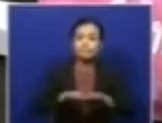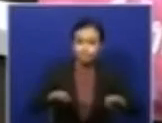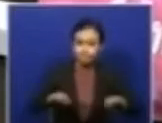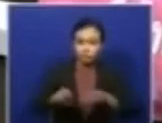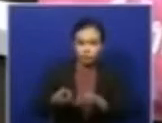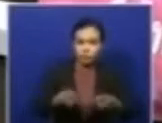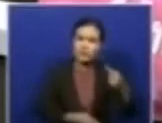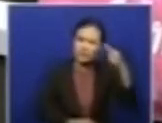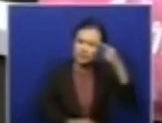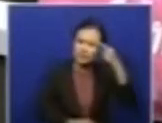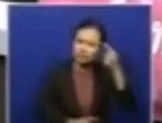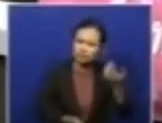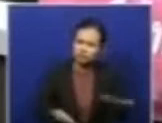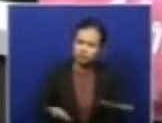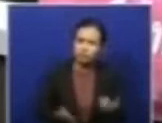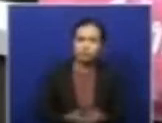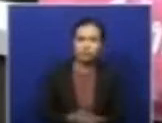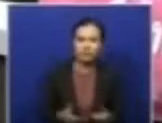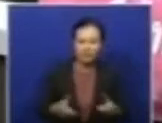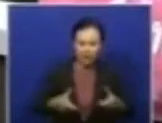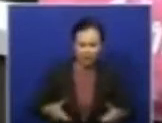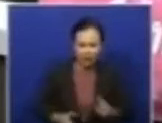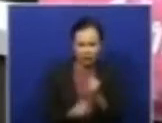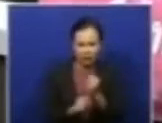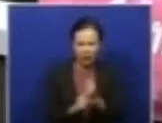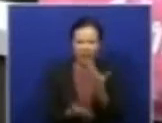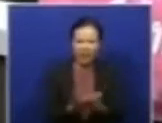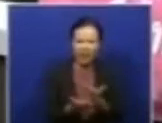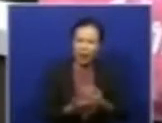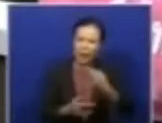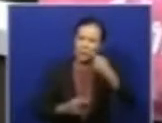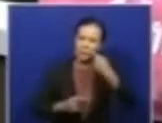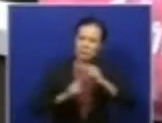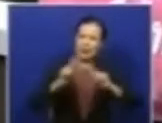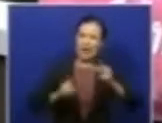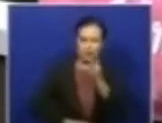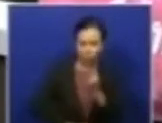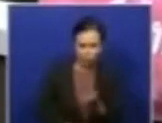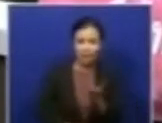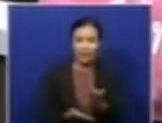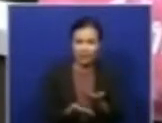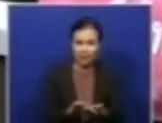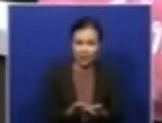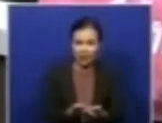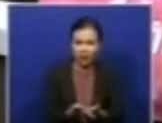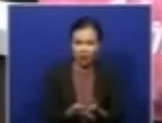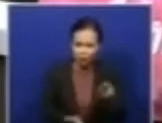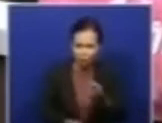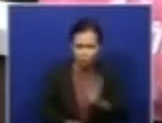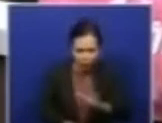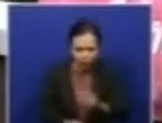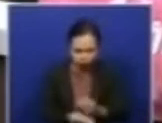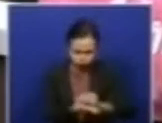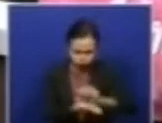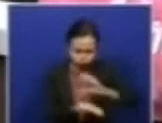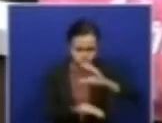เห็นเป็นรายงานการเงินที่แปลกที่สุดที่ผมเห็นมาแล้วเงินจำนวนนี้ไม่ใช่เงินน้อยๆผม